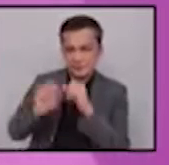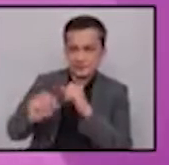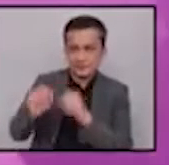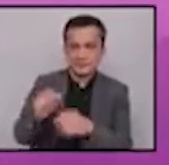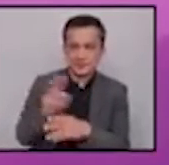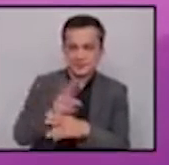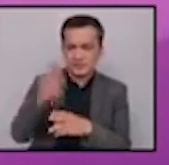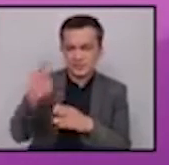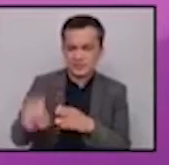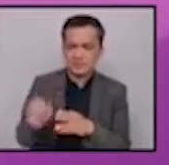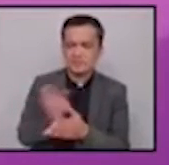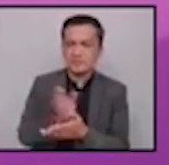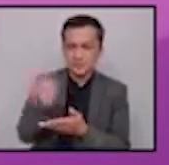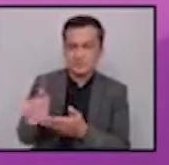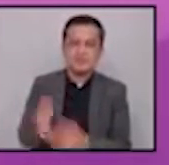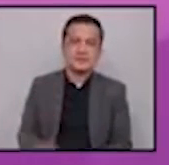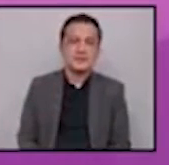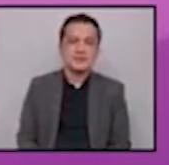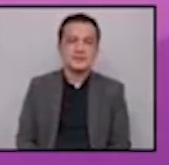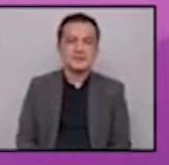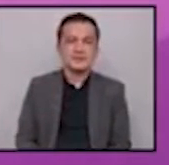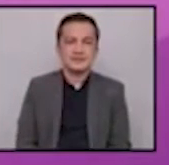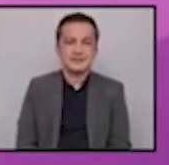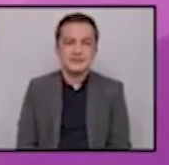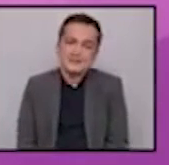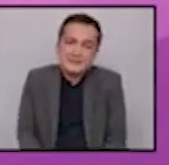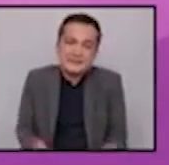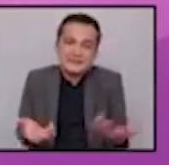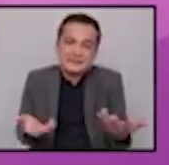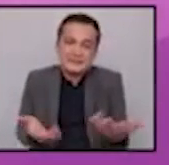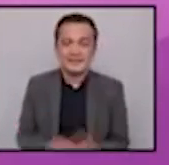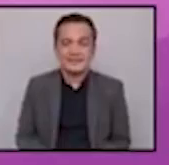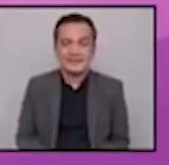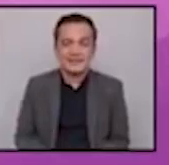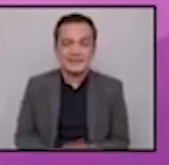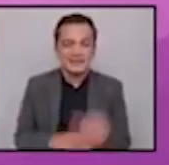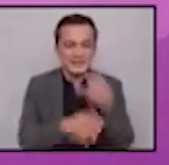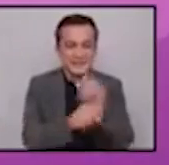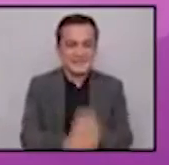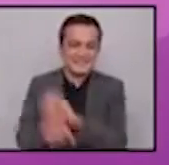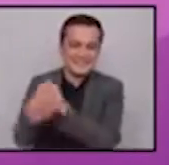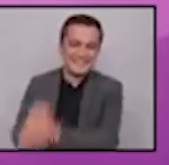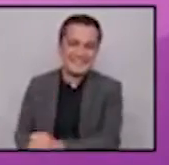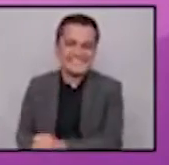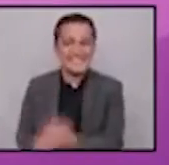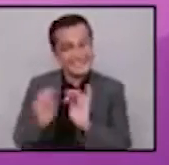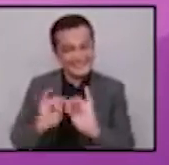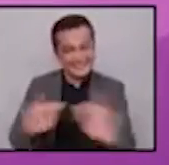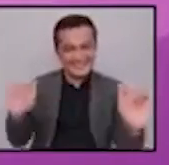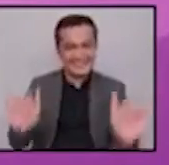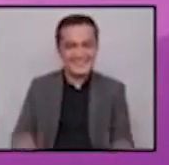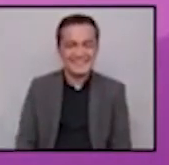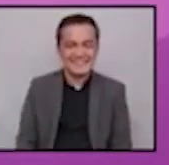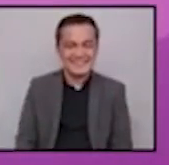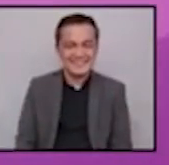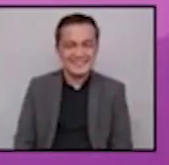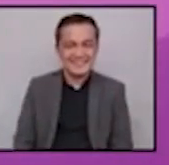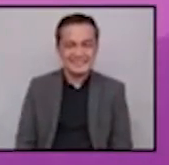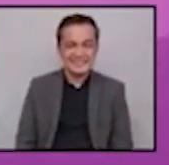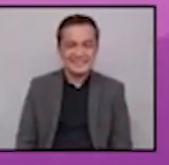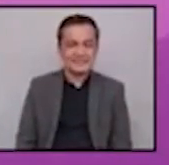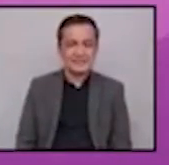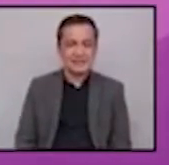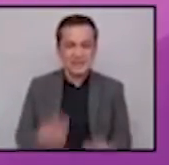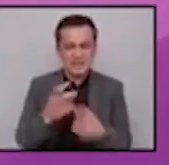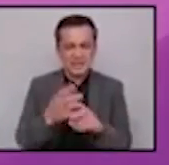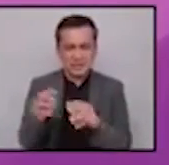ako. Kaya, yun lang ang ano ko, routine ko. Ganun lang. Dahil sa hirap makakilos dulot ng